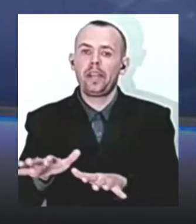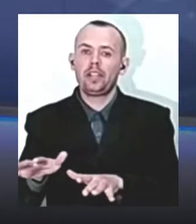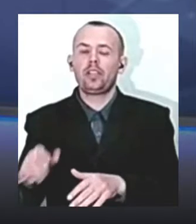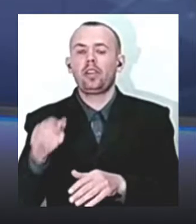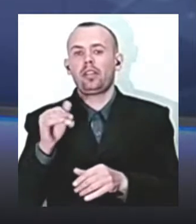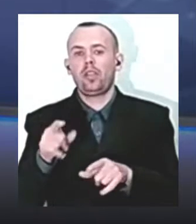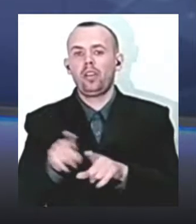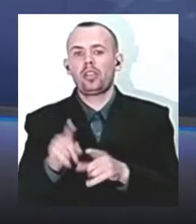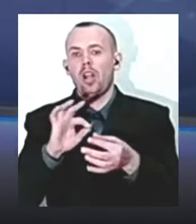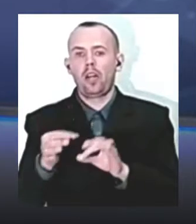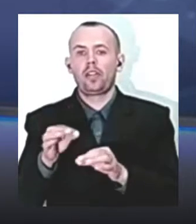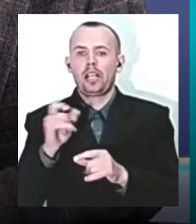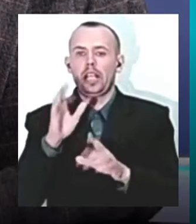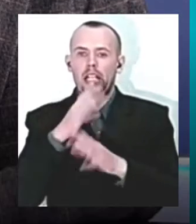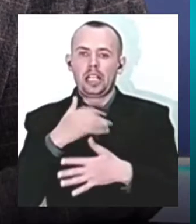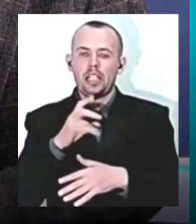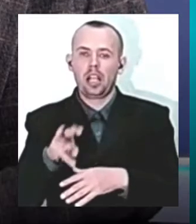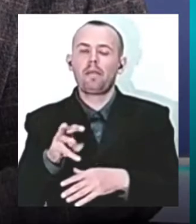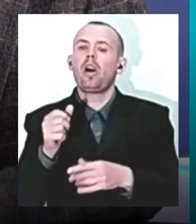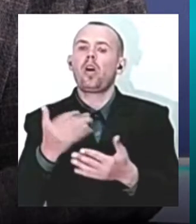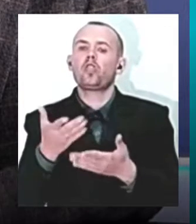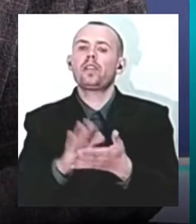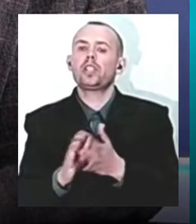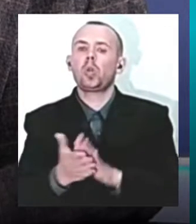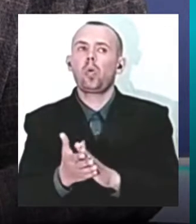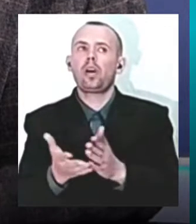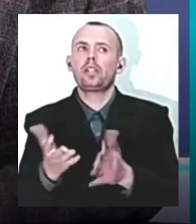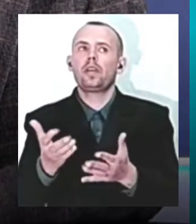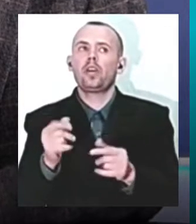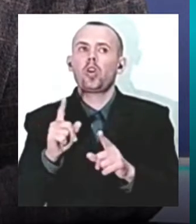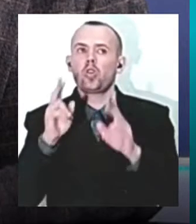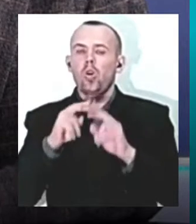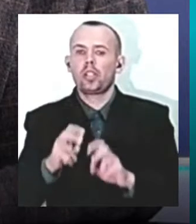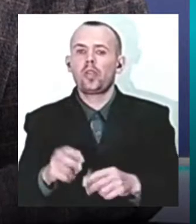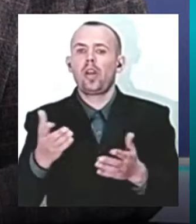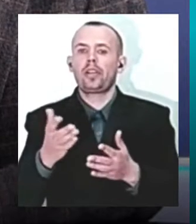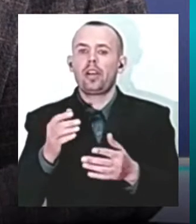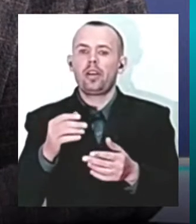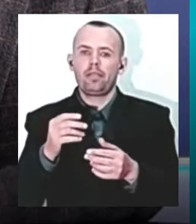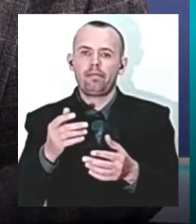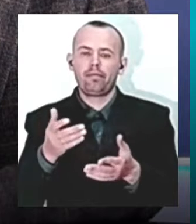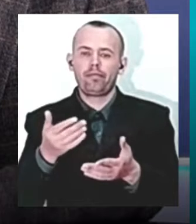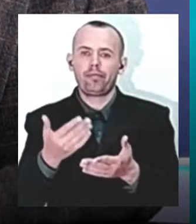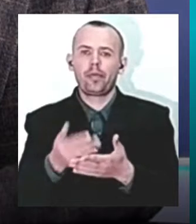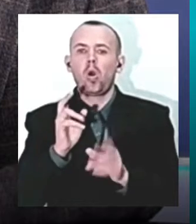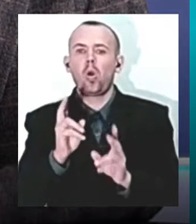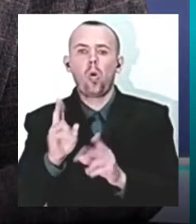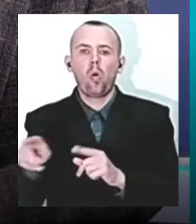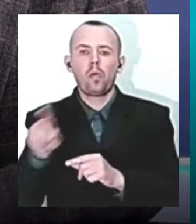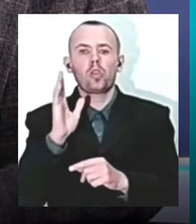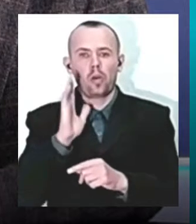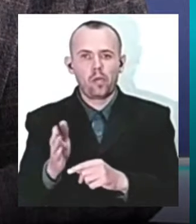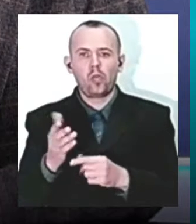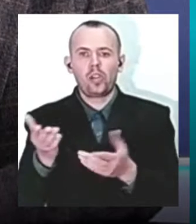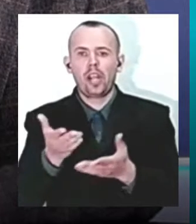і з киснем. А от за цією ситуацією, знову ж таки, те, що розглядали, якийсь розбір польотів, комусь будуть якісь